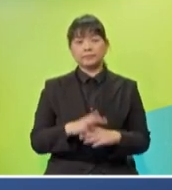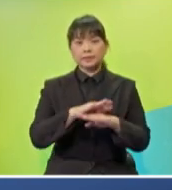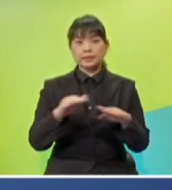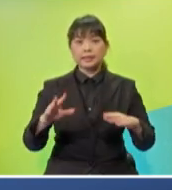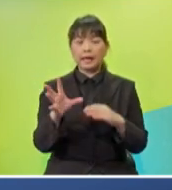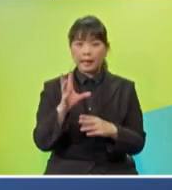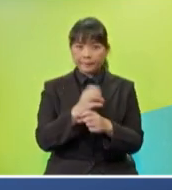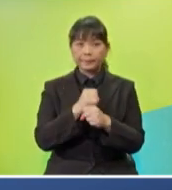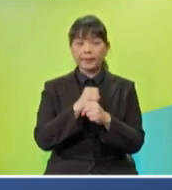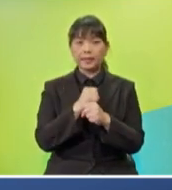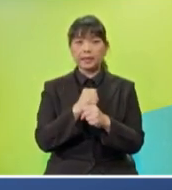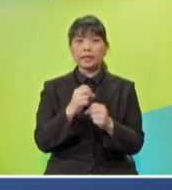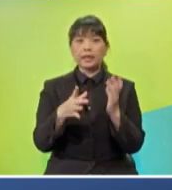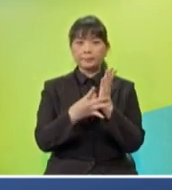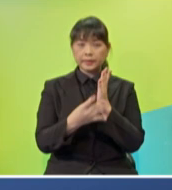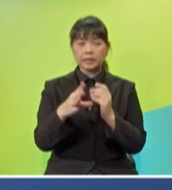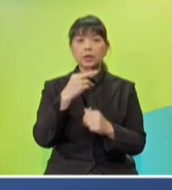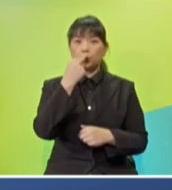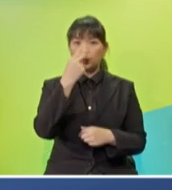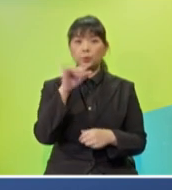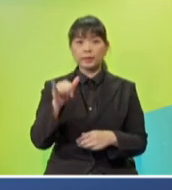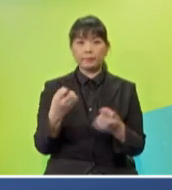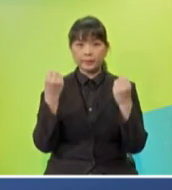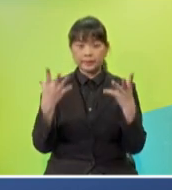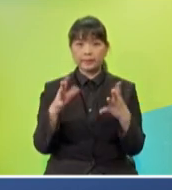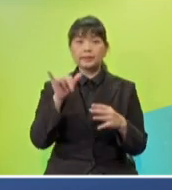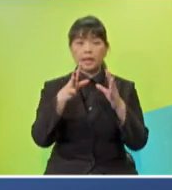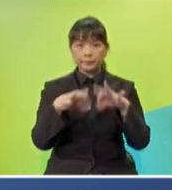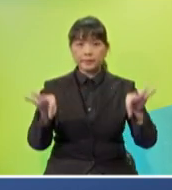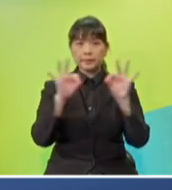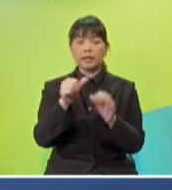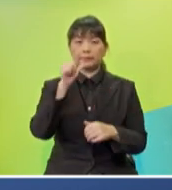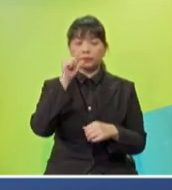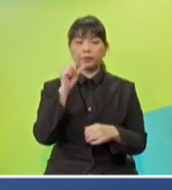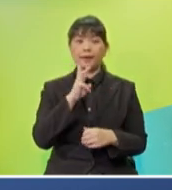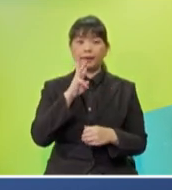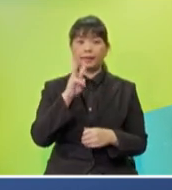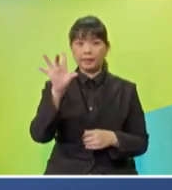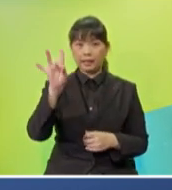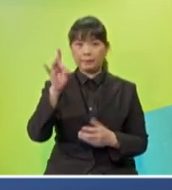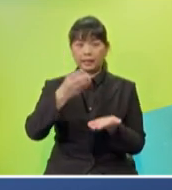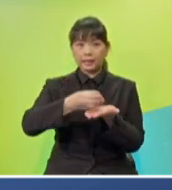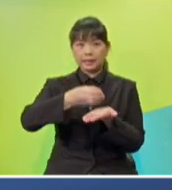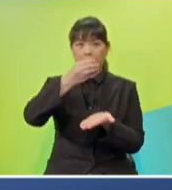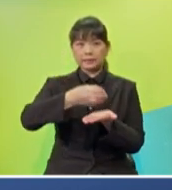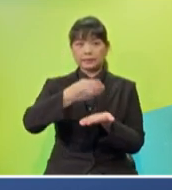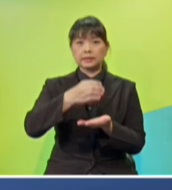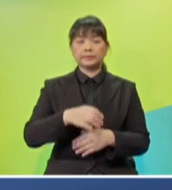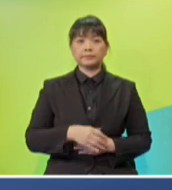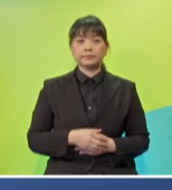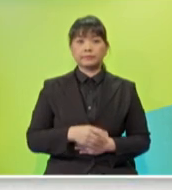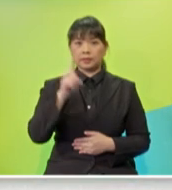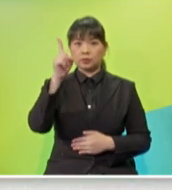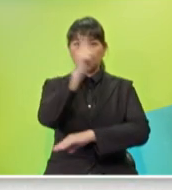gula-gula yang banyak dan yang penting minum air 18 suhu ruang-ruangnya 18